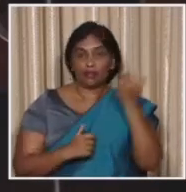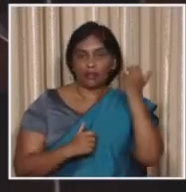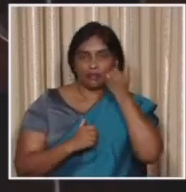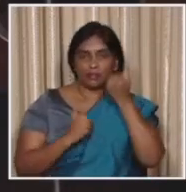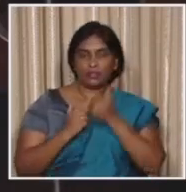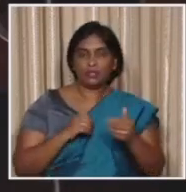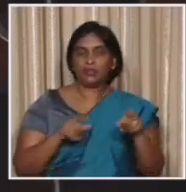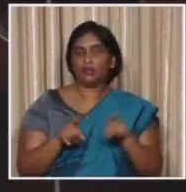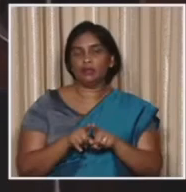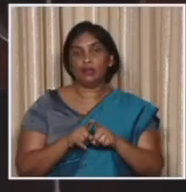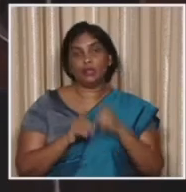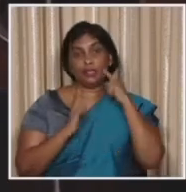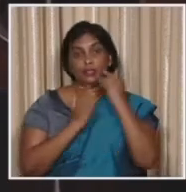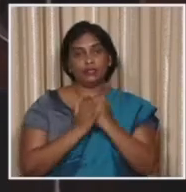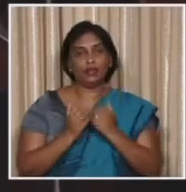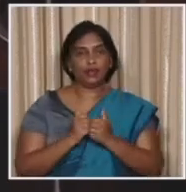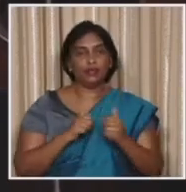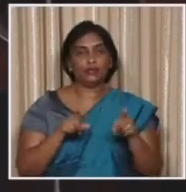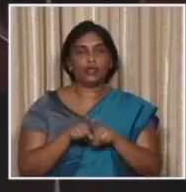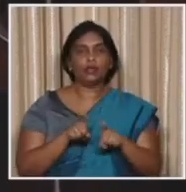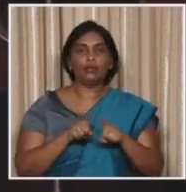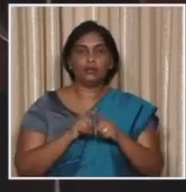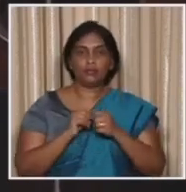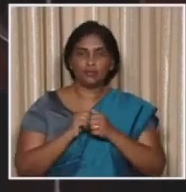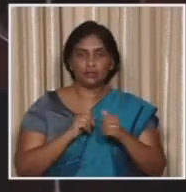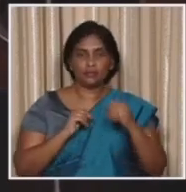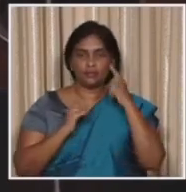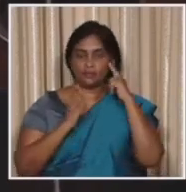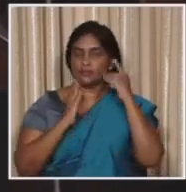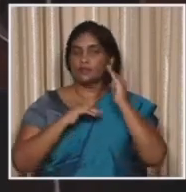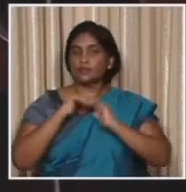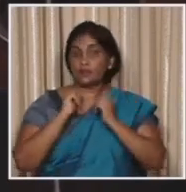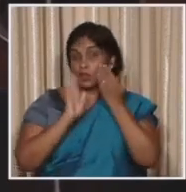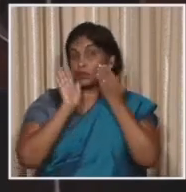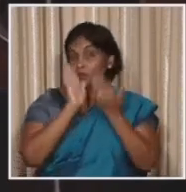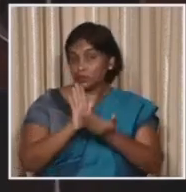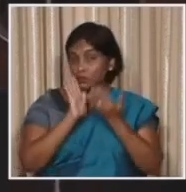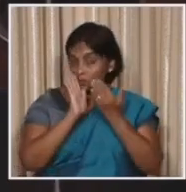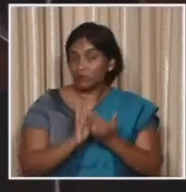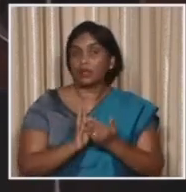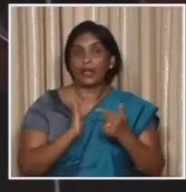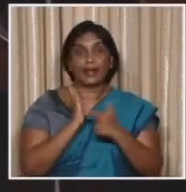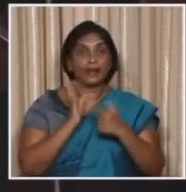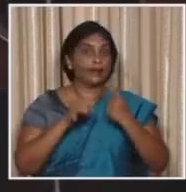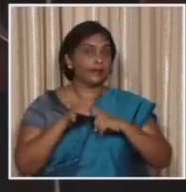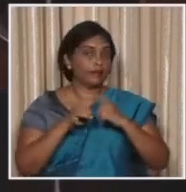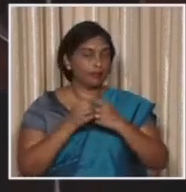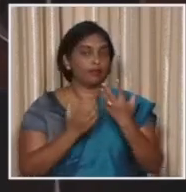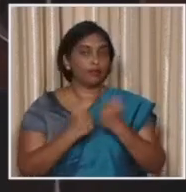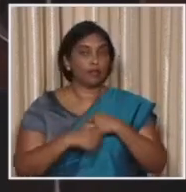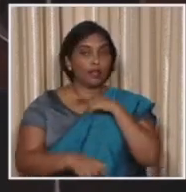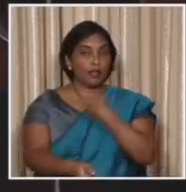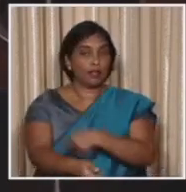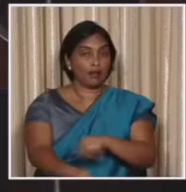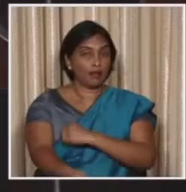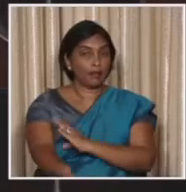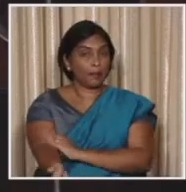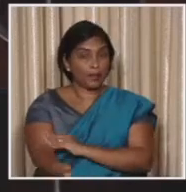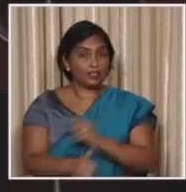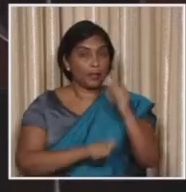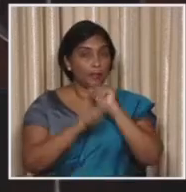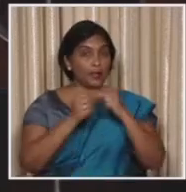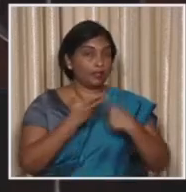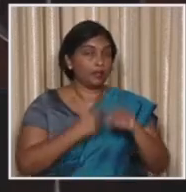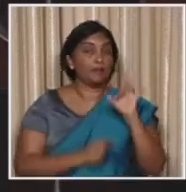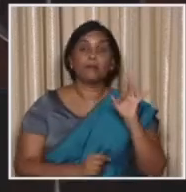දෙන ඖෂධ තියෙනවා වර්ග 40-50ක් විතර. මේක ගෲප් කරන්න වෙනවා. ගෲප් කරලා ටෙන්ඩර් එකක් කෝල් කරන්න වෙනවා. අදිරුධිර පීඩනයට දෙන ඖෂධ වර්ග 15ක්